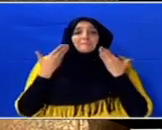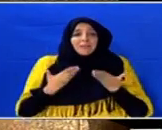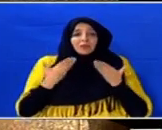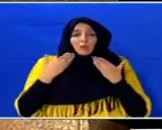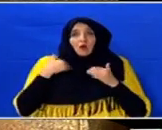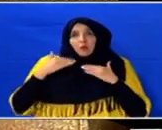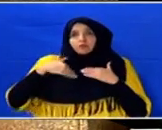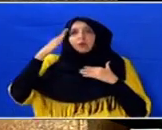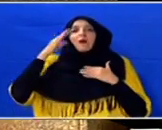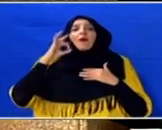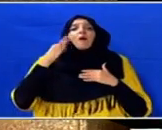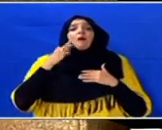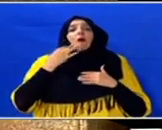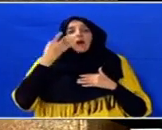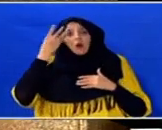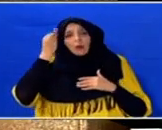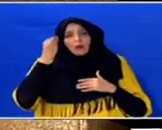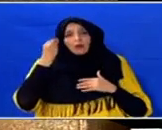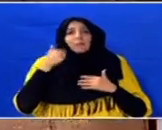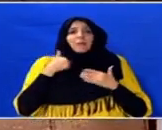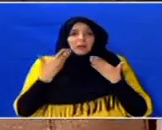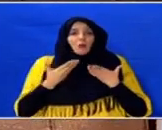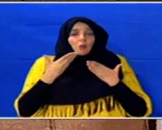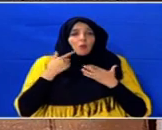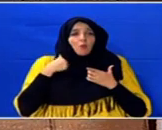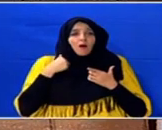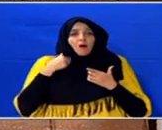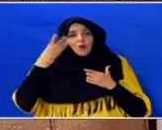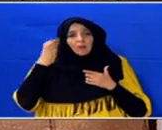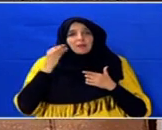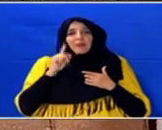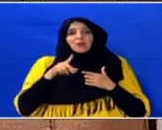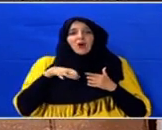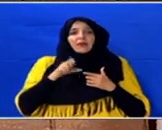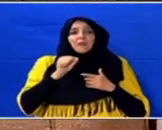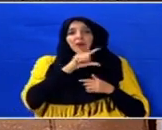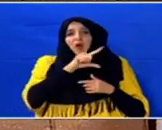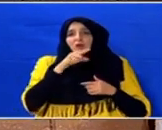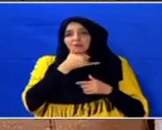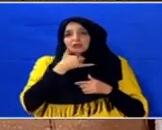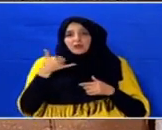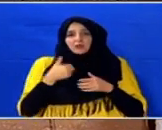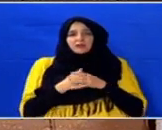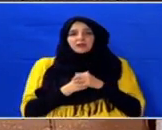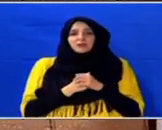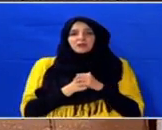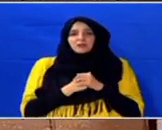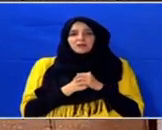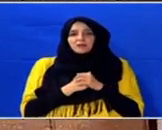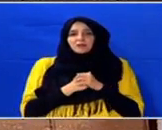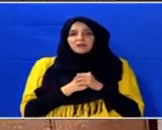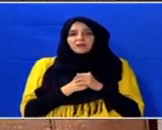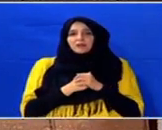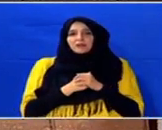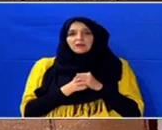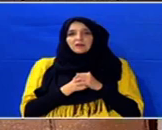كبرت وعرفت صلاحي شغل وليت نعرف، وصامتهم الاثنين والخميس ما حبيتش تخبر العائله تاعها. وليت نعرف